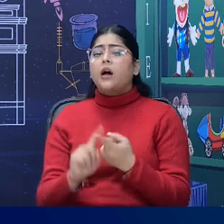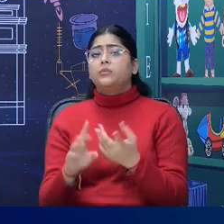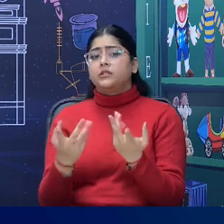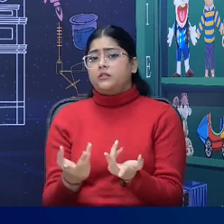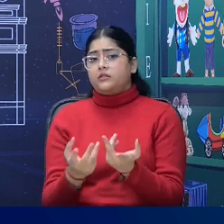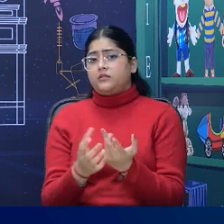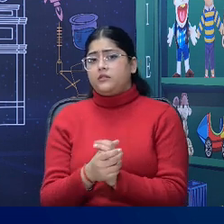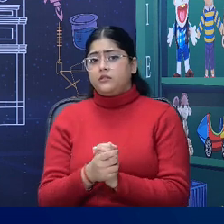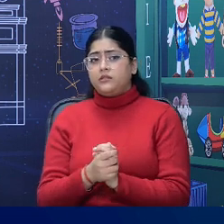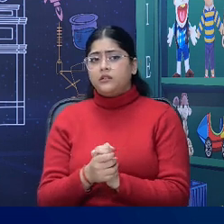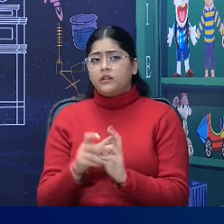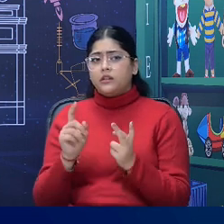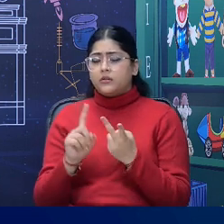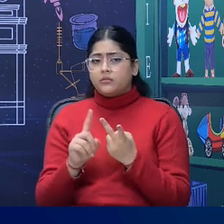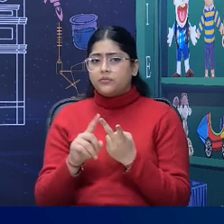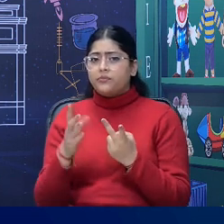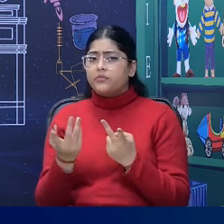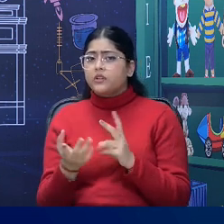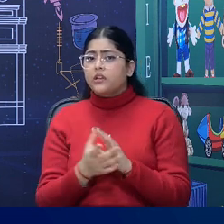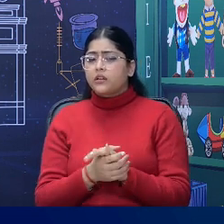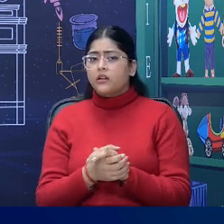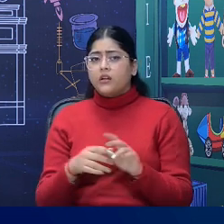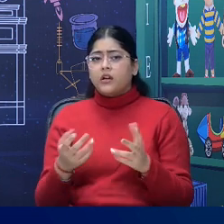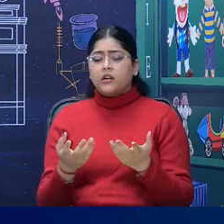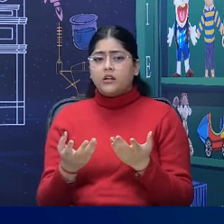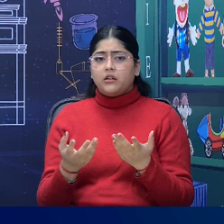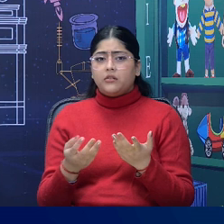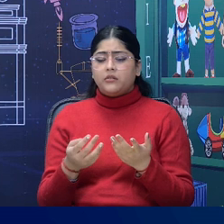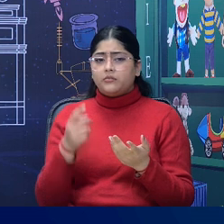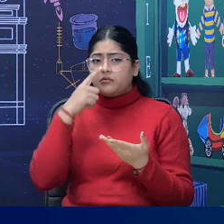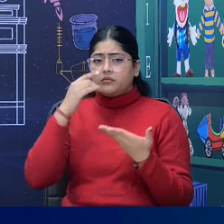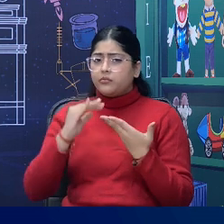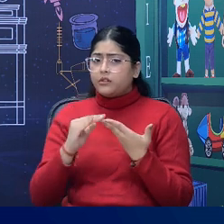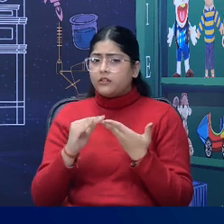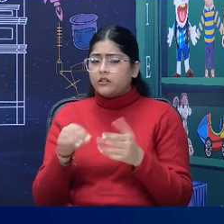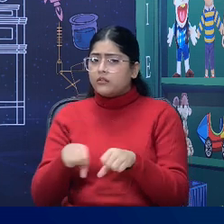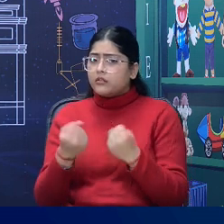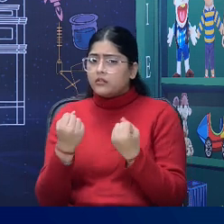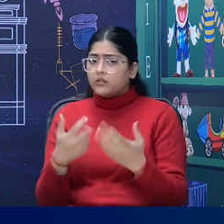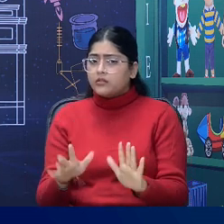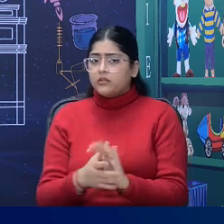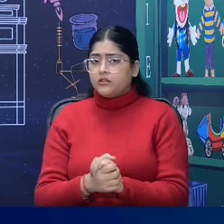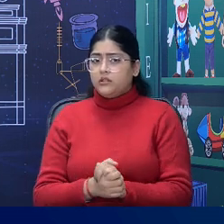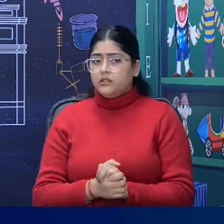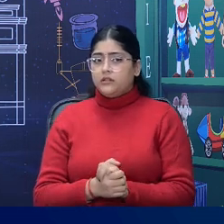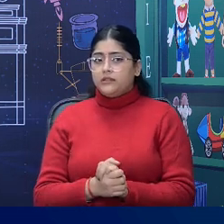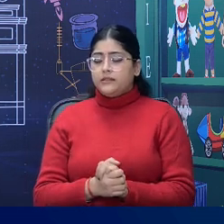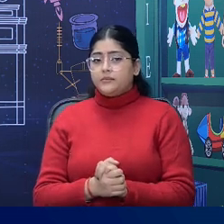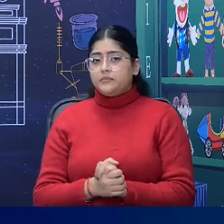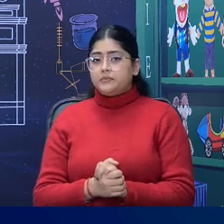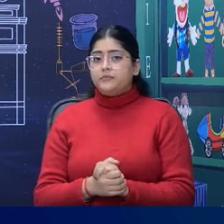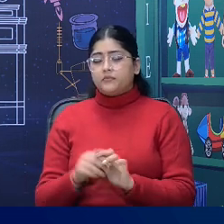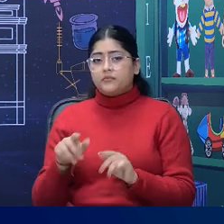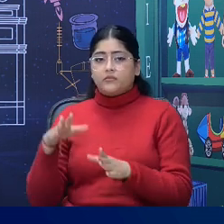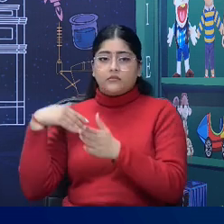व्यंग क्या है बीवी ने त्याग दिया क्या अक्सर हम लोग मजाक में भी इस तरह की चीजें करते हैं हालांकि लैंगिक आधार पर ऐसा नहीं भी बोलना चाहिए लेकिन इस तरह की